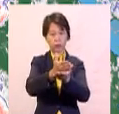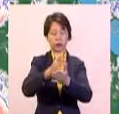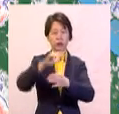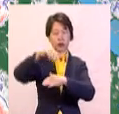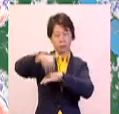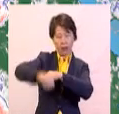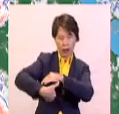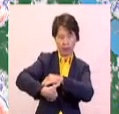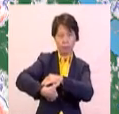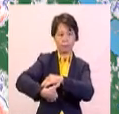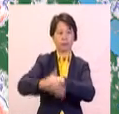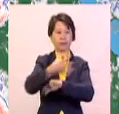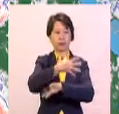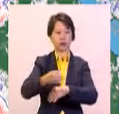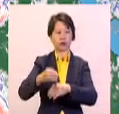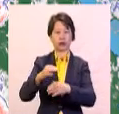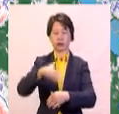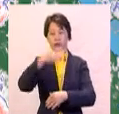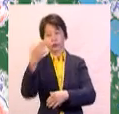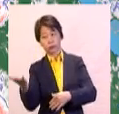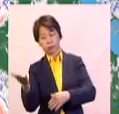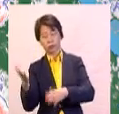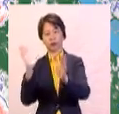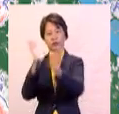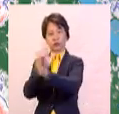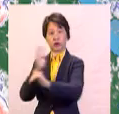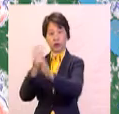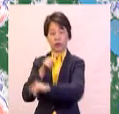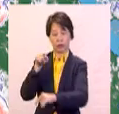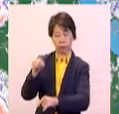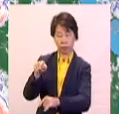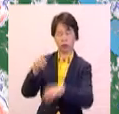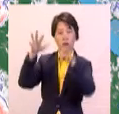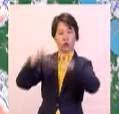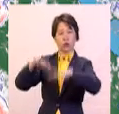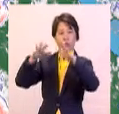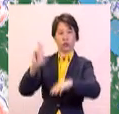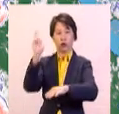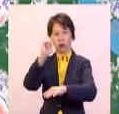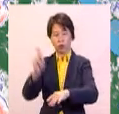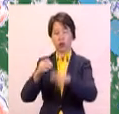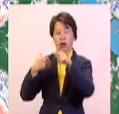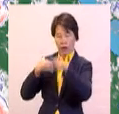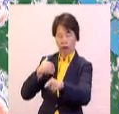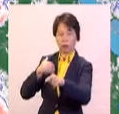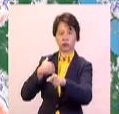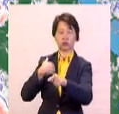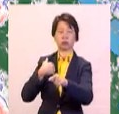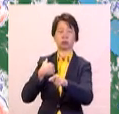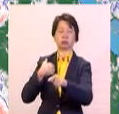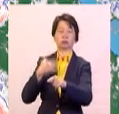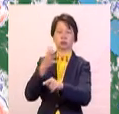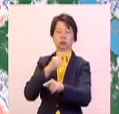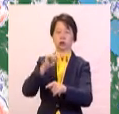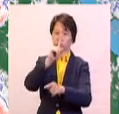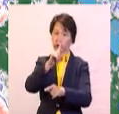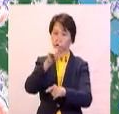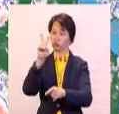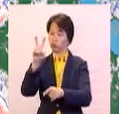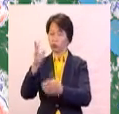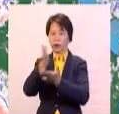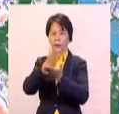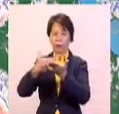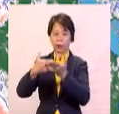lewat malam nanti. Manakala di sebelah Negeri Sarawak pula, hujan seteribut petir kini sedang aktif berlaku di satu dua